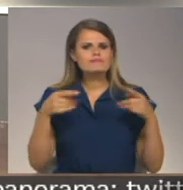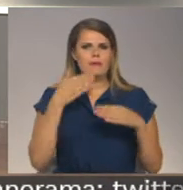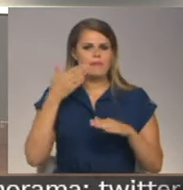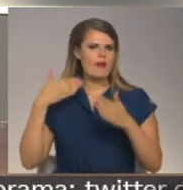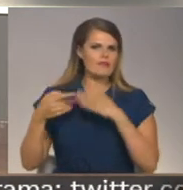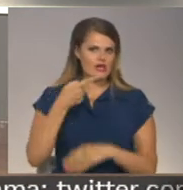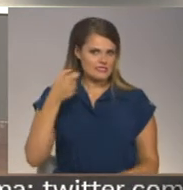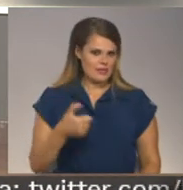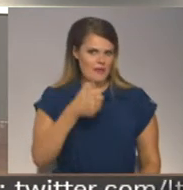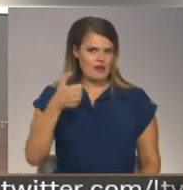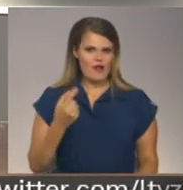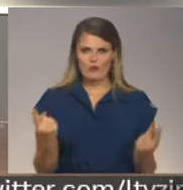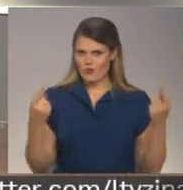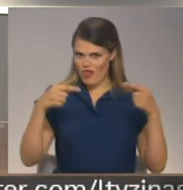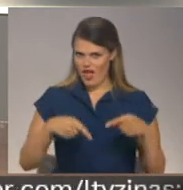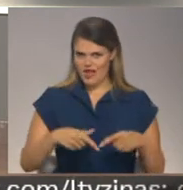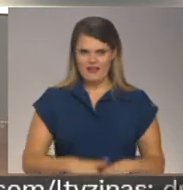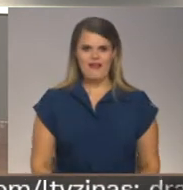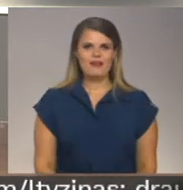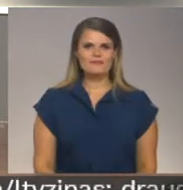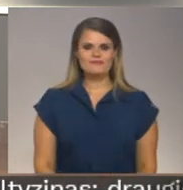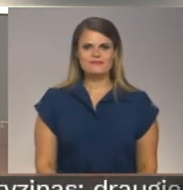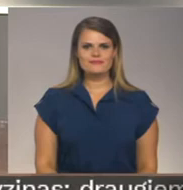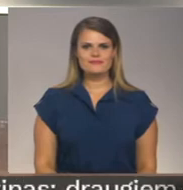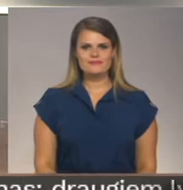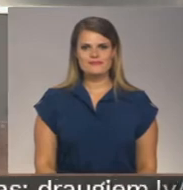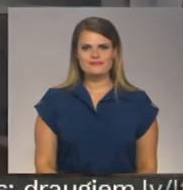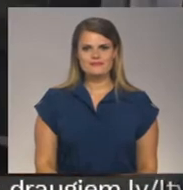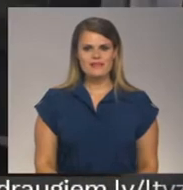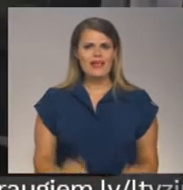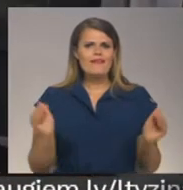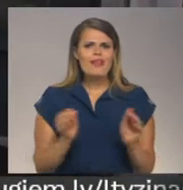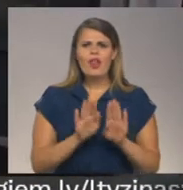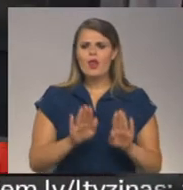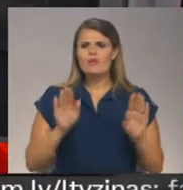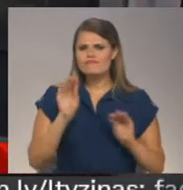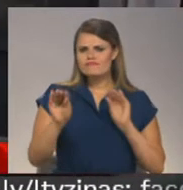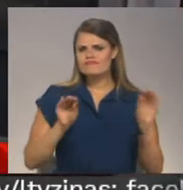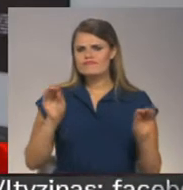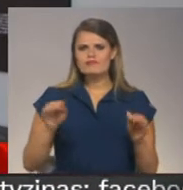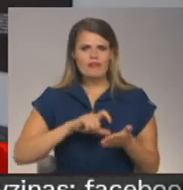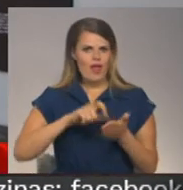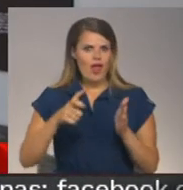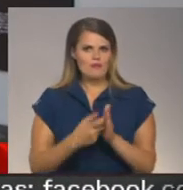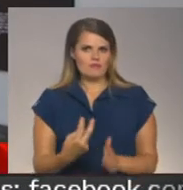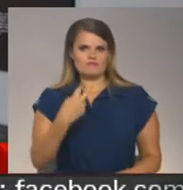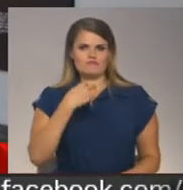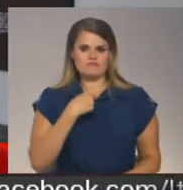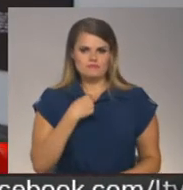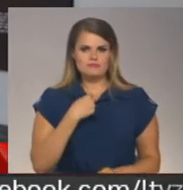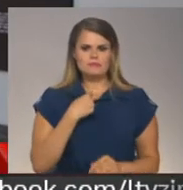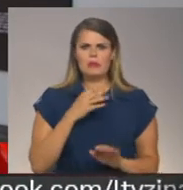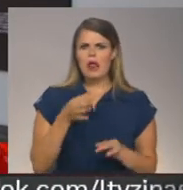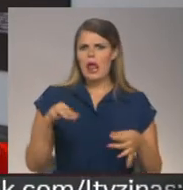attīstību pēdējā 100 gadē. Stāsta Aizputes televīzija. Nelielā muzeja ekspozīcijas telpa pārsteidz ar savu